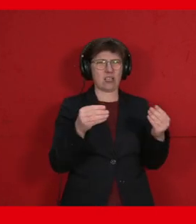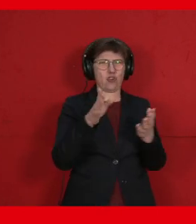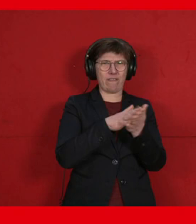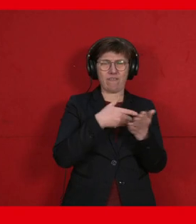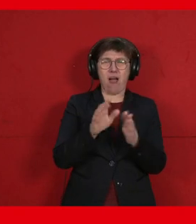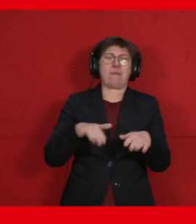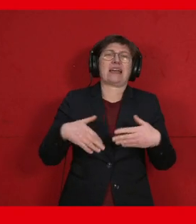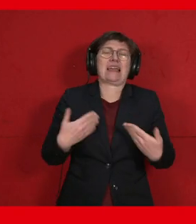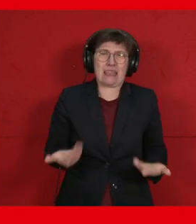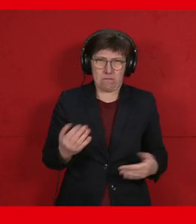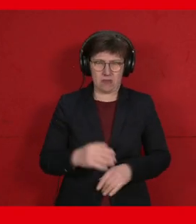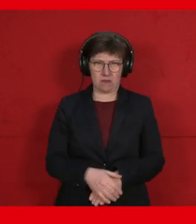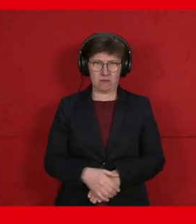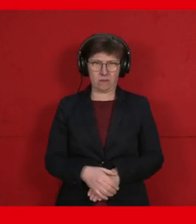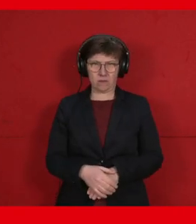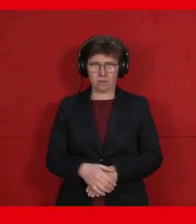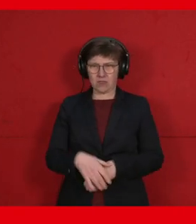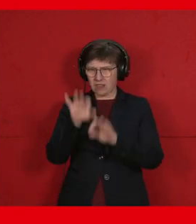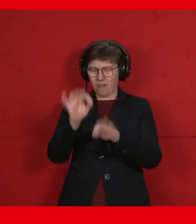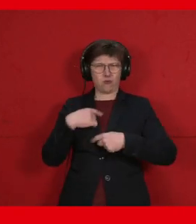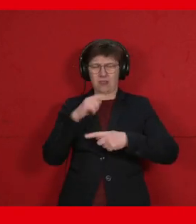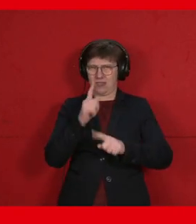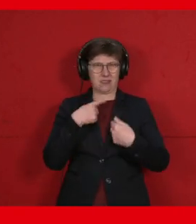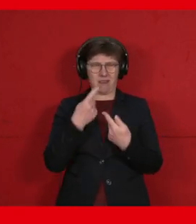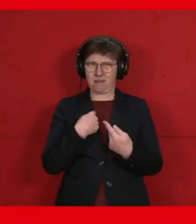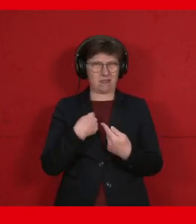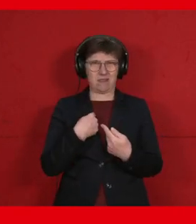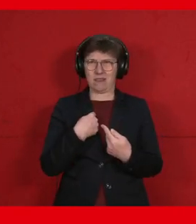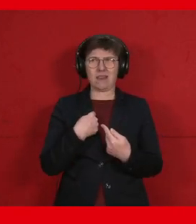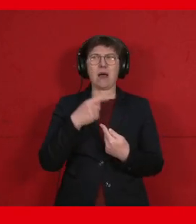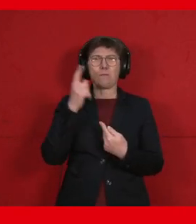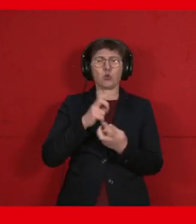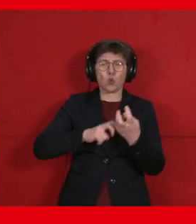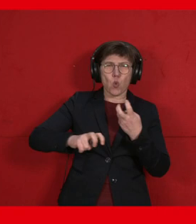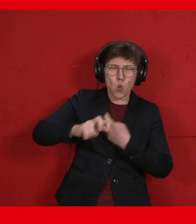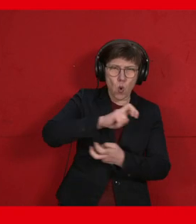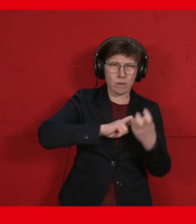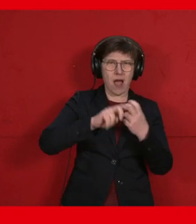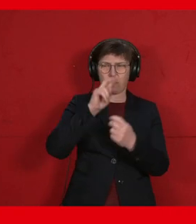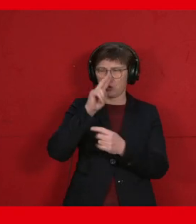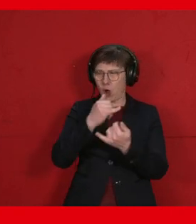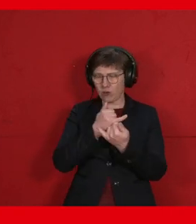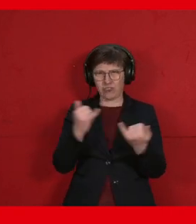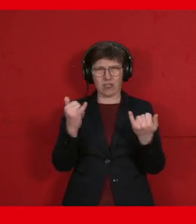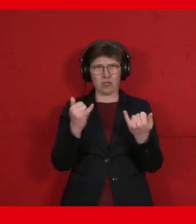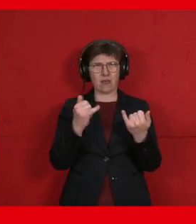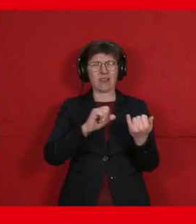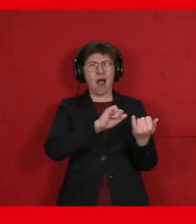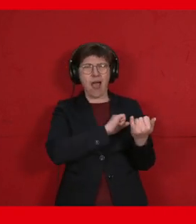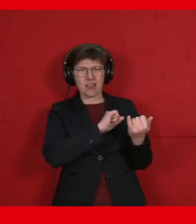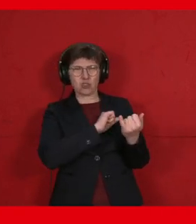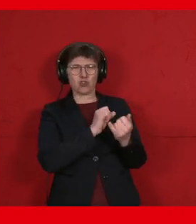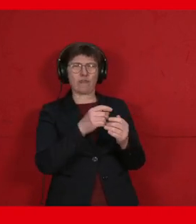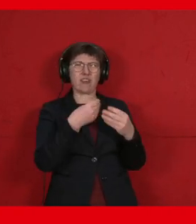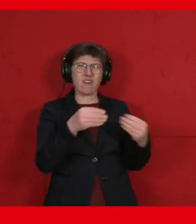Wasserstofffarben gibt. Und einfach, dass man eben damit auch umgehen muss. Ne? Dass man schauen muss, was für Eigenschaften hat der